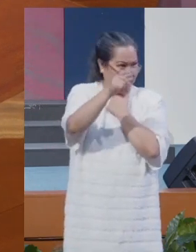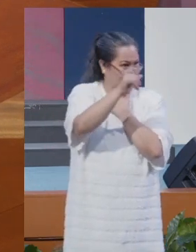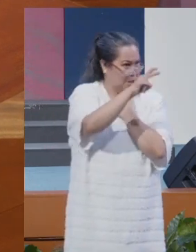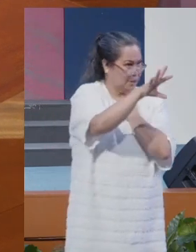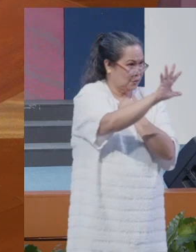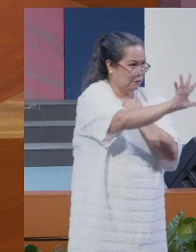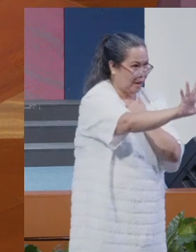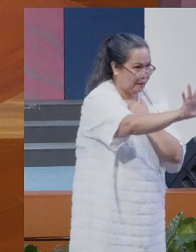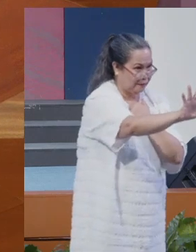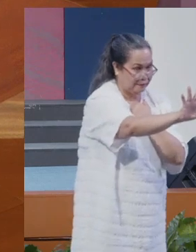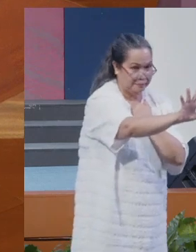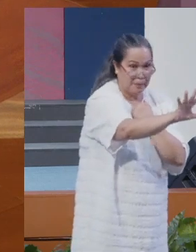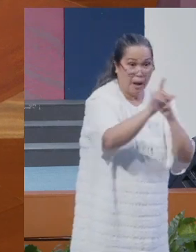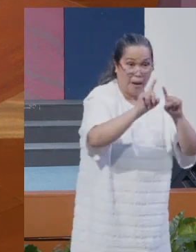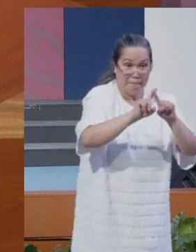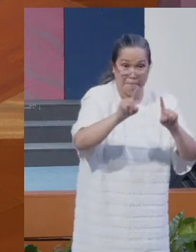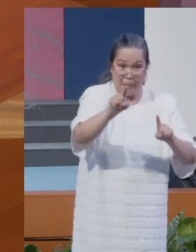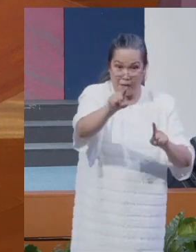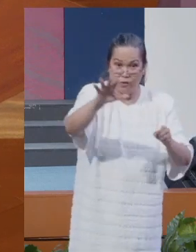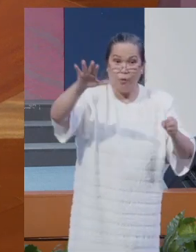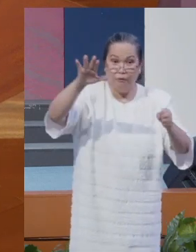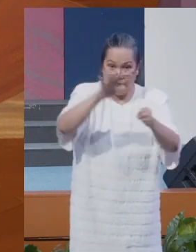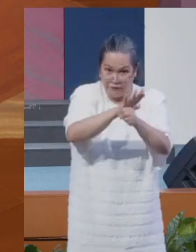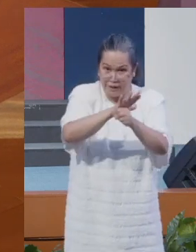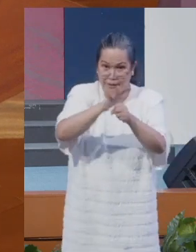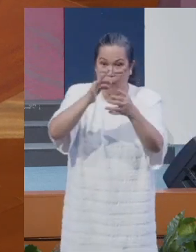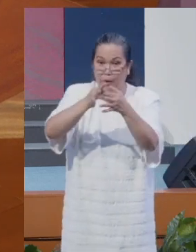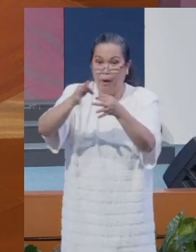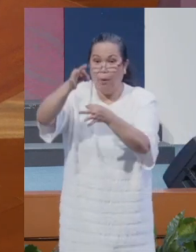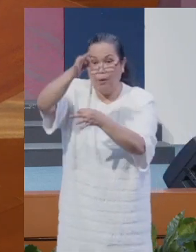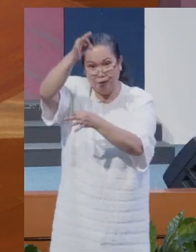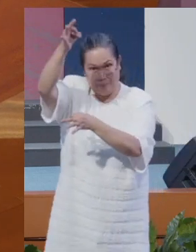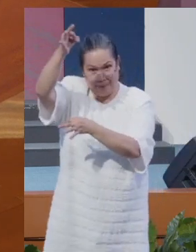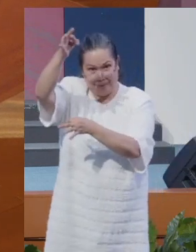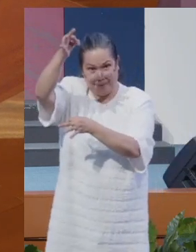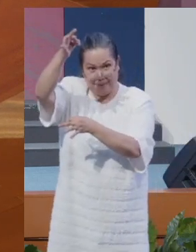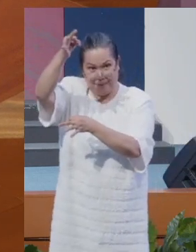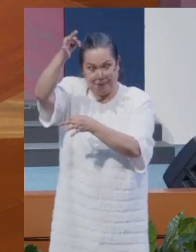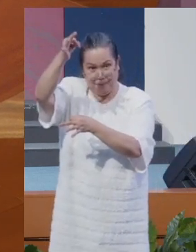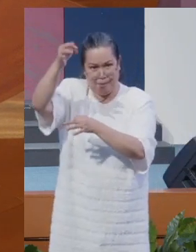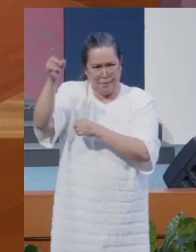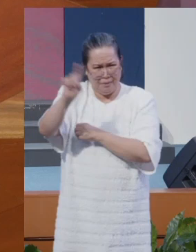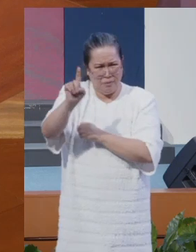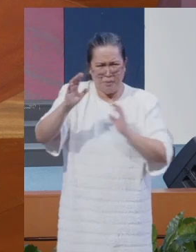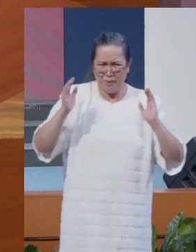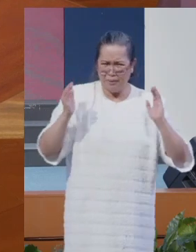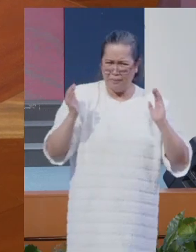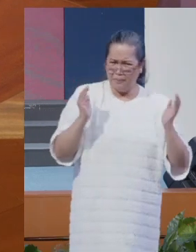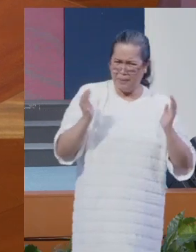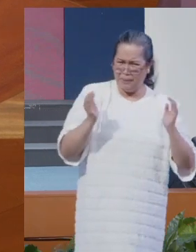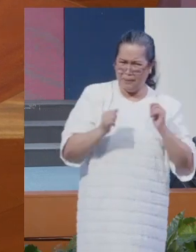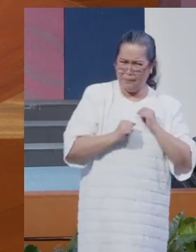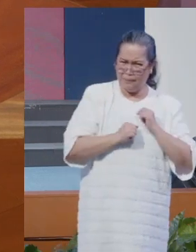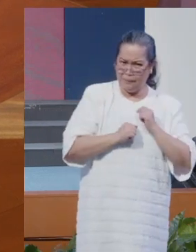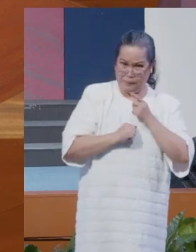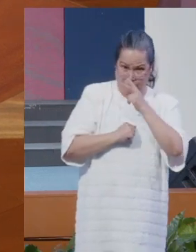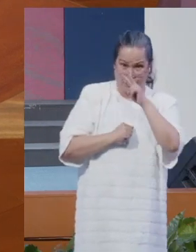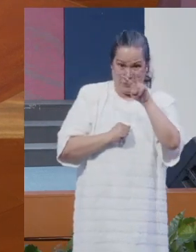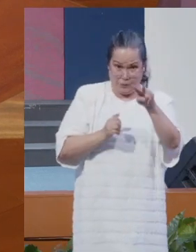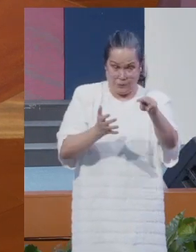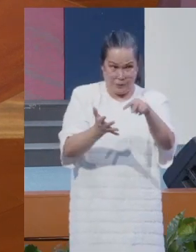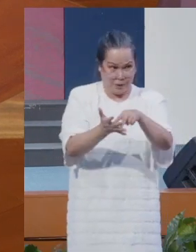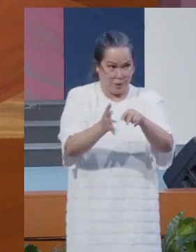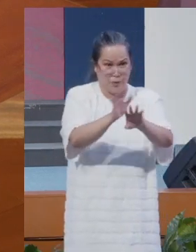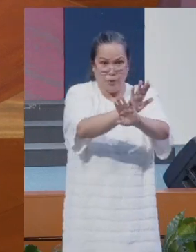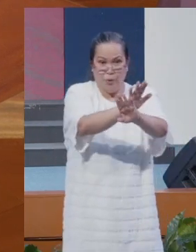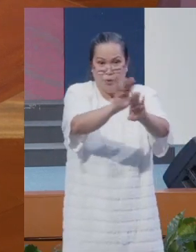Sabi doon, "But be filled with the Spirit." Pero anong pinagmulan? Anong comparison? Pansinin nyo. "And